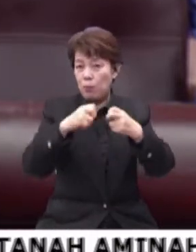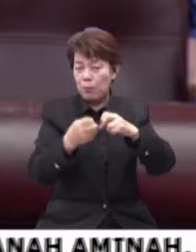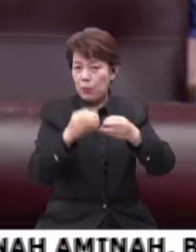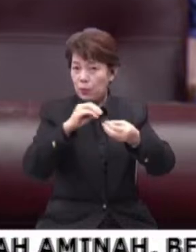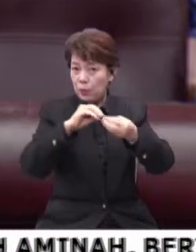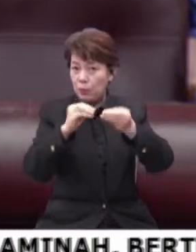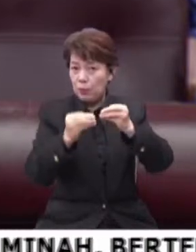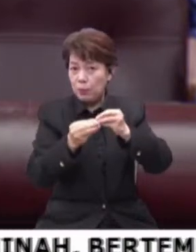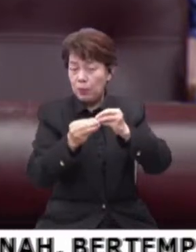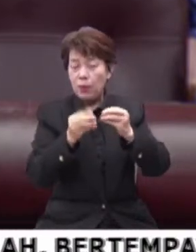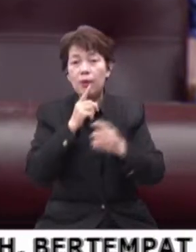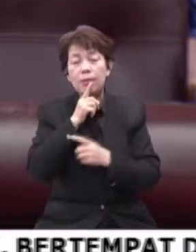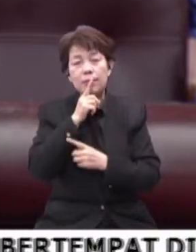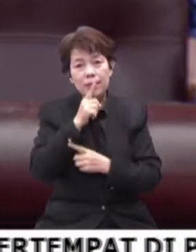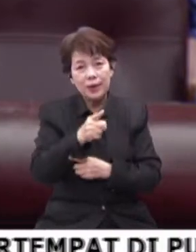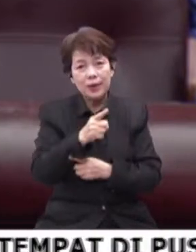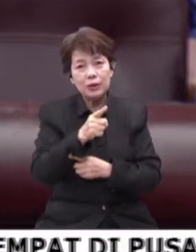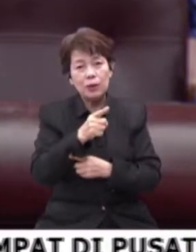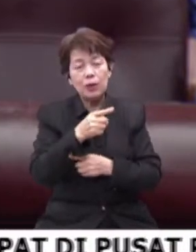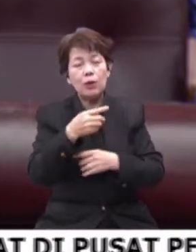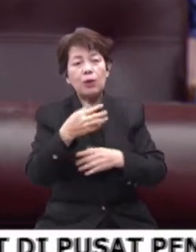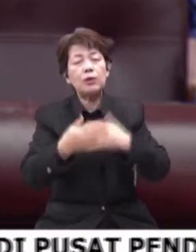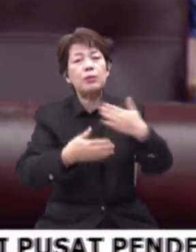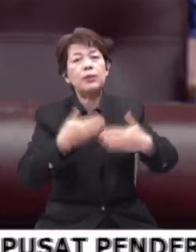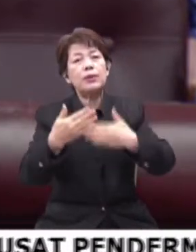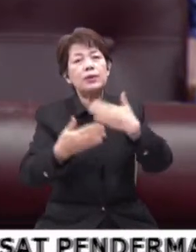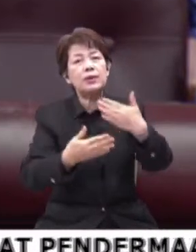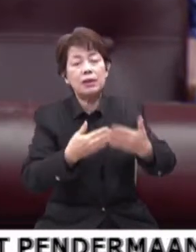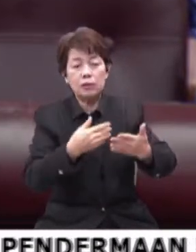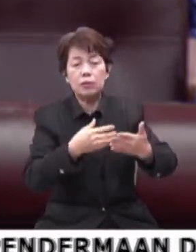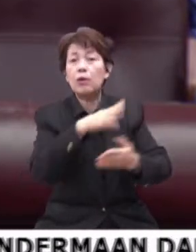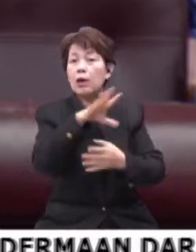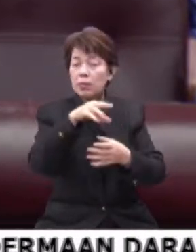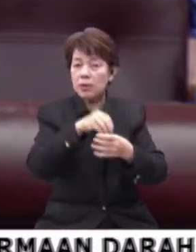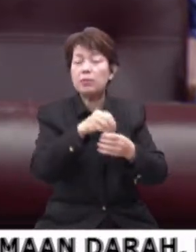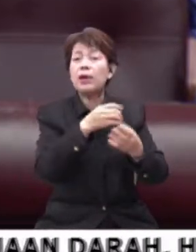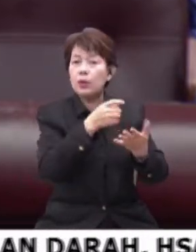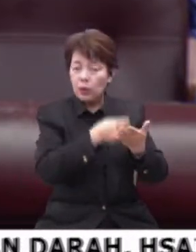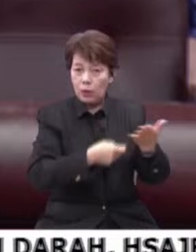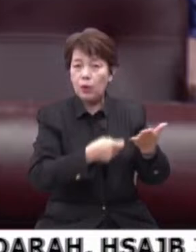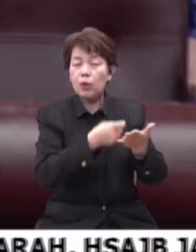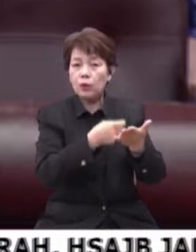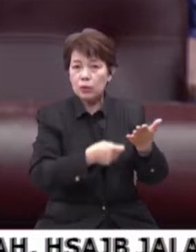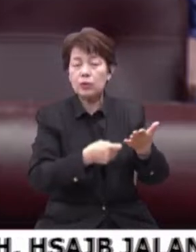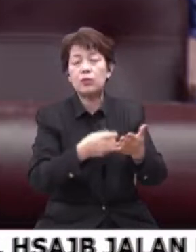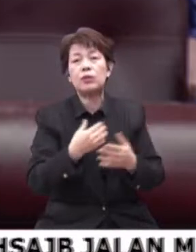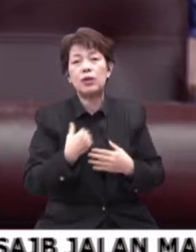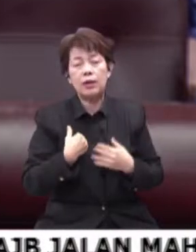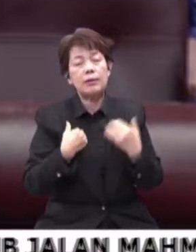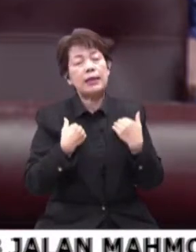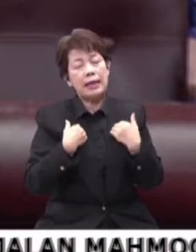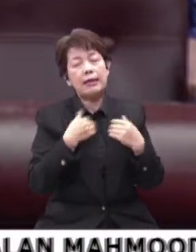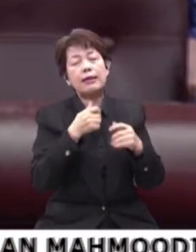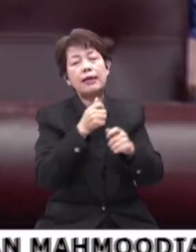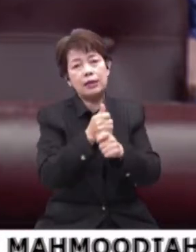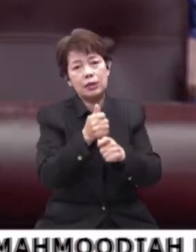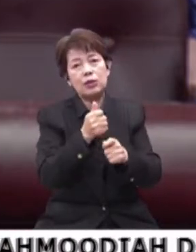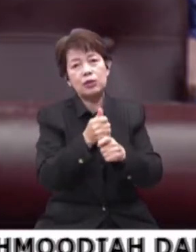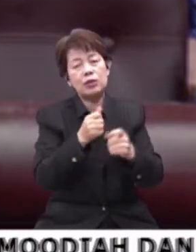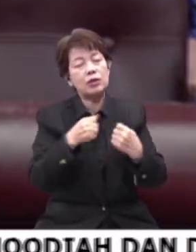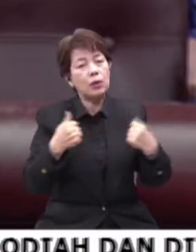proses dan melibatkan kos dan juga bukan kita saja ada esensi lain lagi yang tepat sedih bahwa